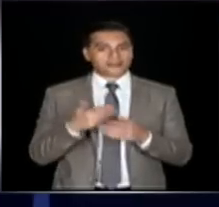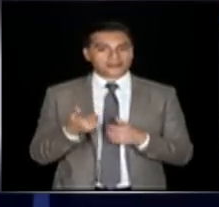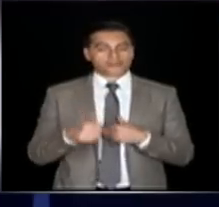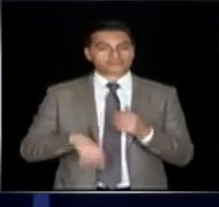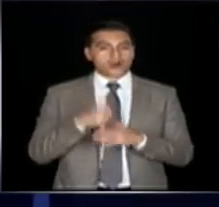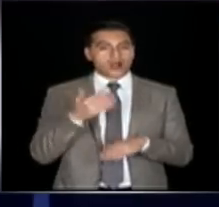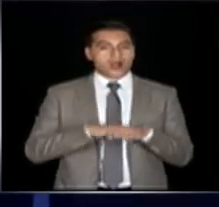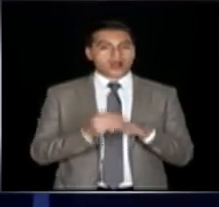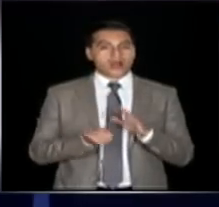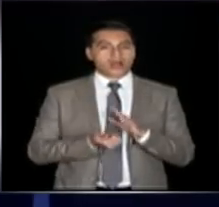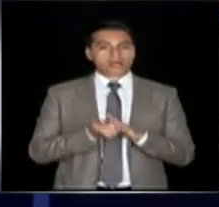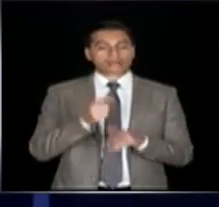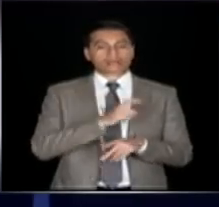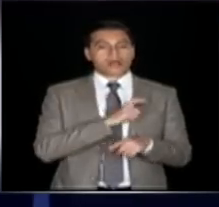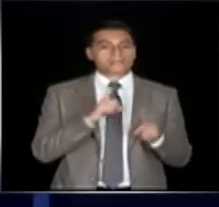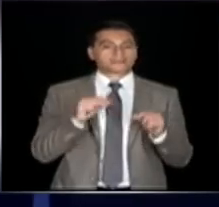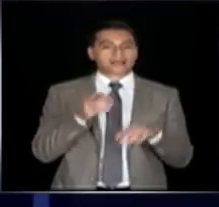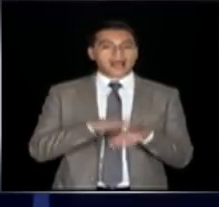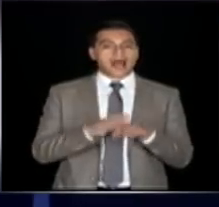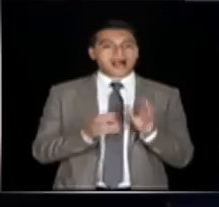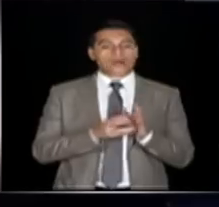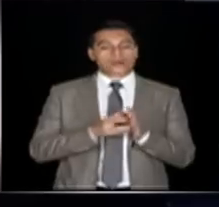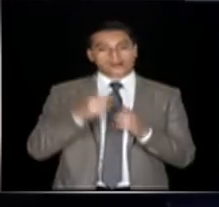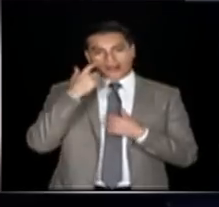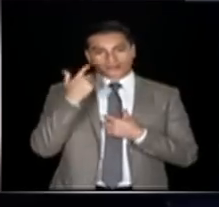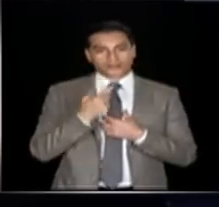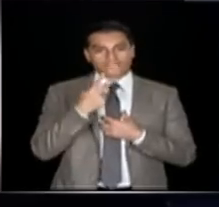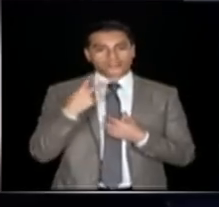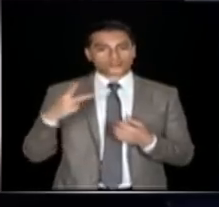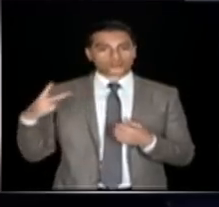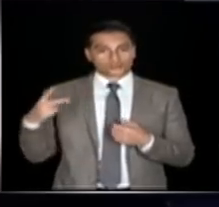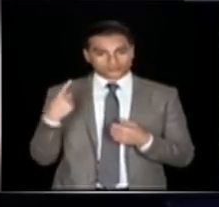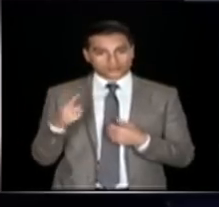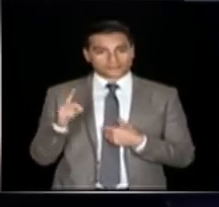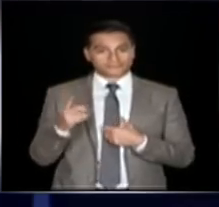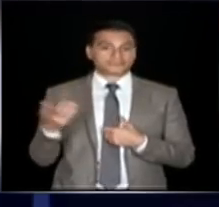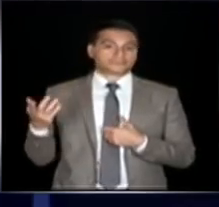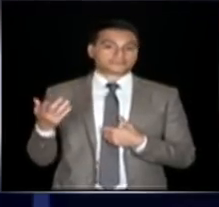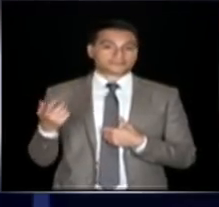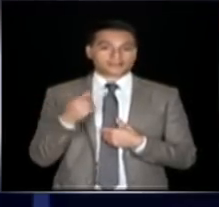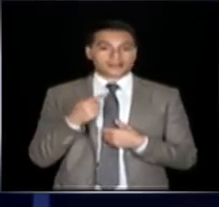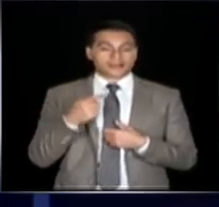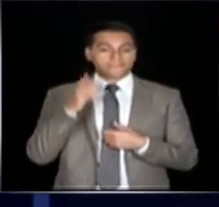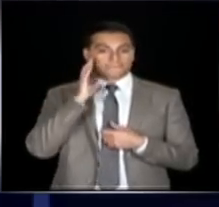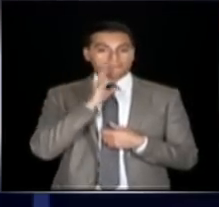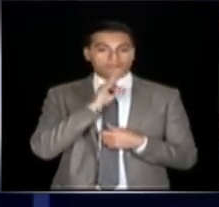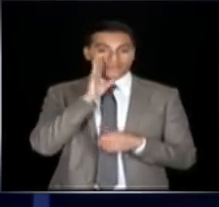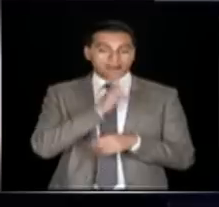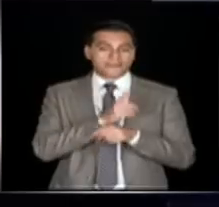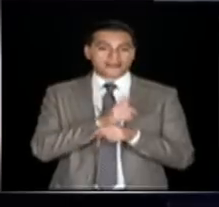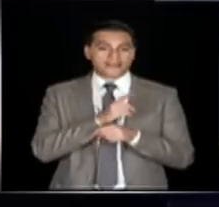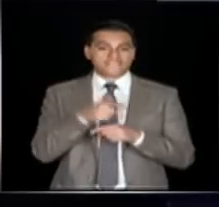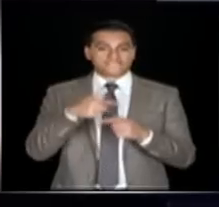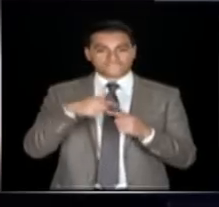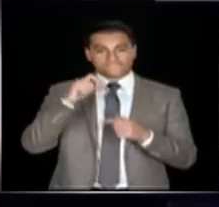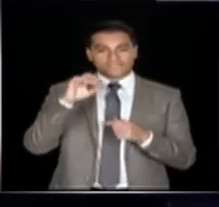على لقب الطالب المثالي على الكلية في 2022 تربية فيزياء، حصلت على اللقب ده إزاي؟